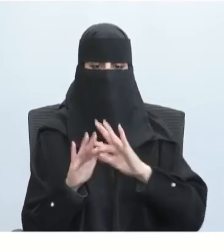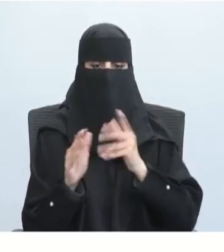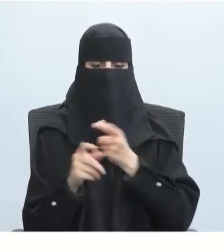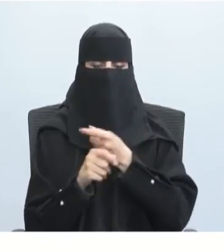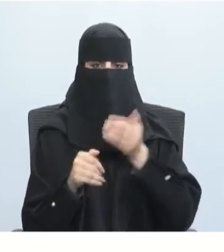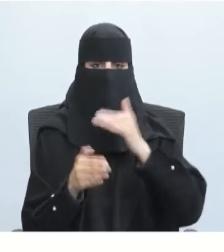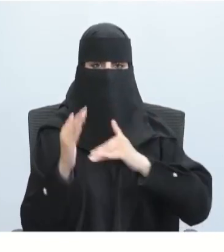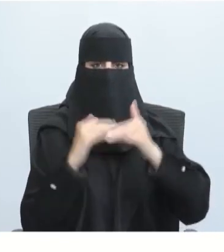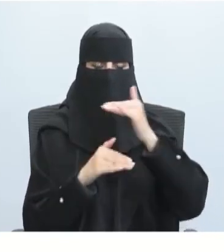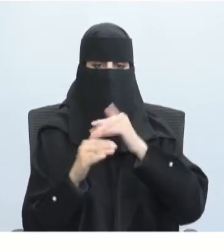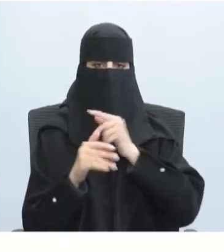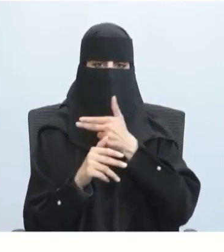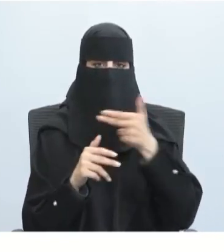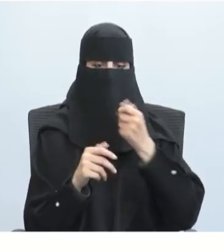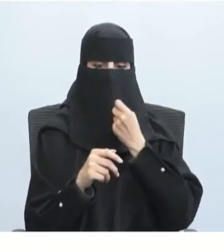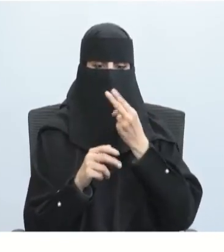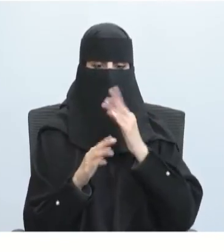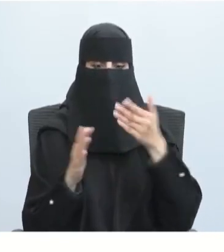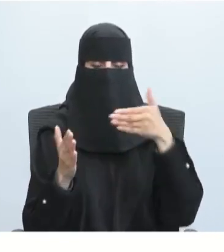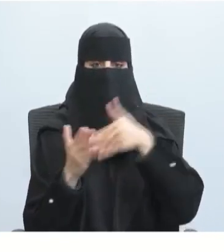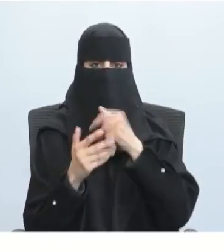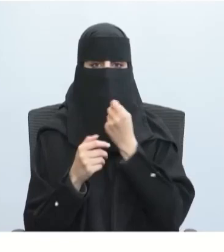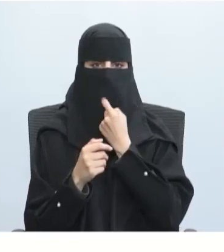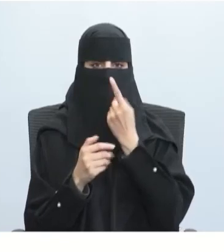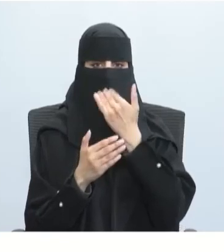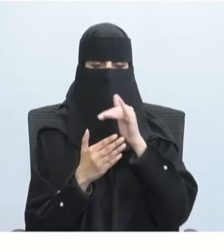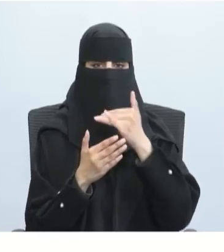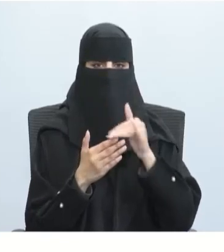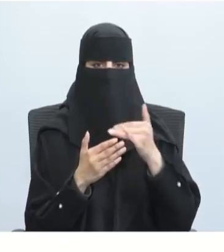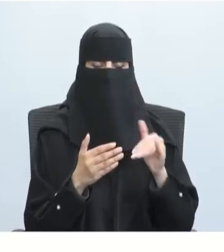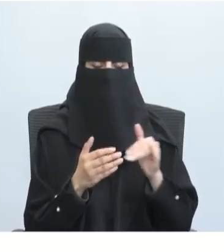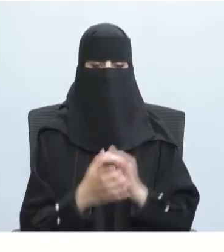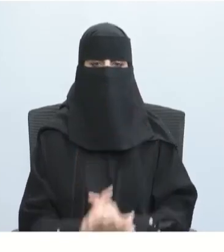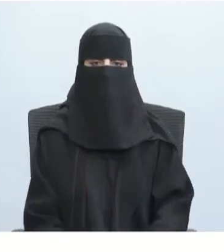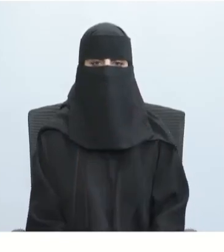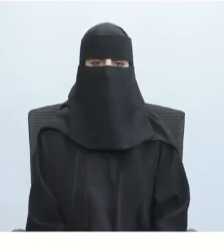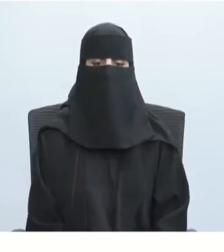عام ام تراكمات غير سنويه ام خصم